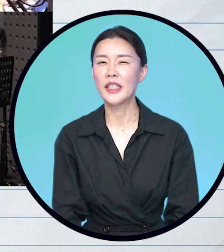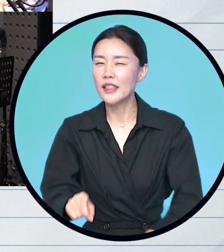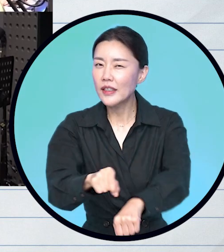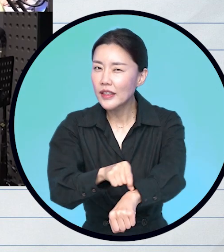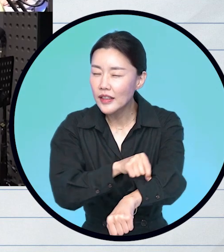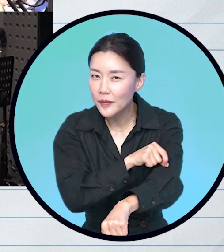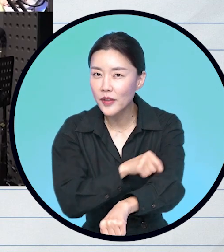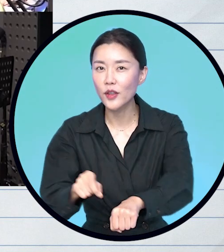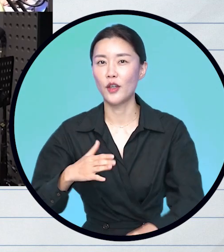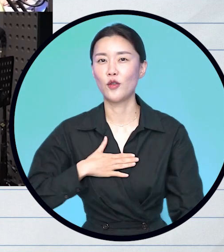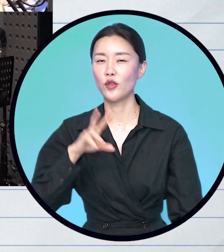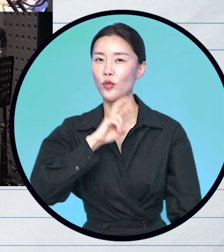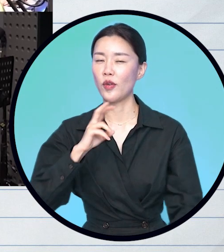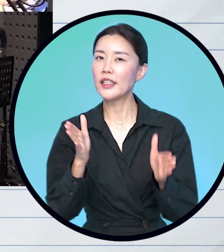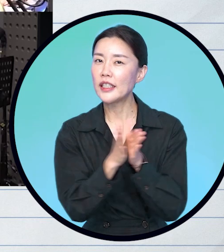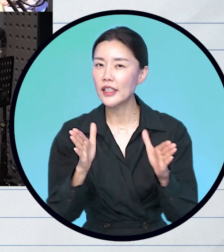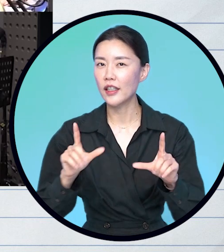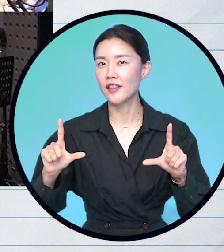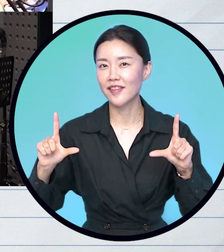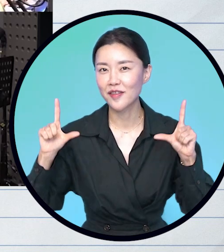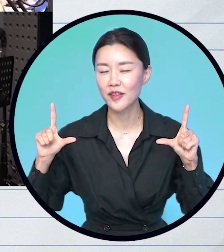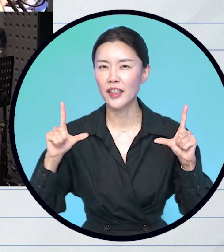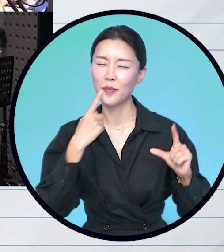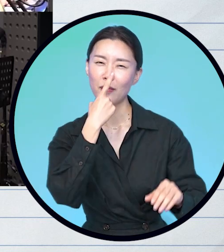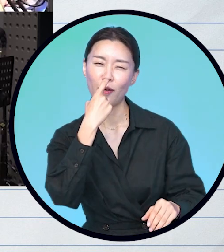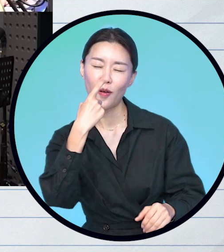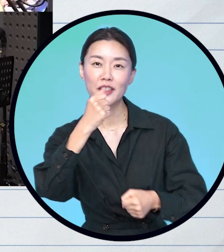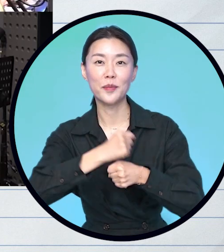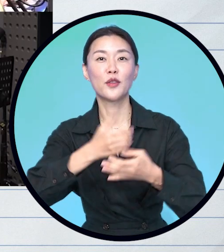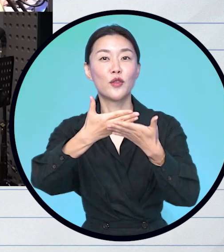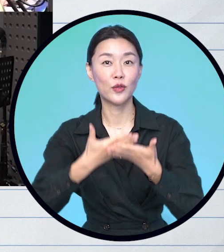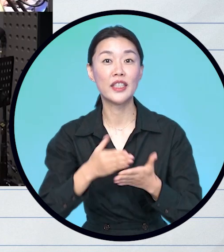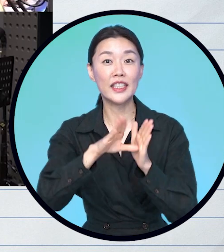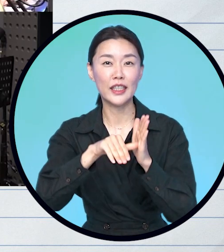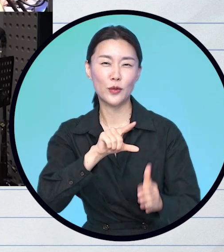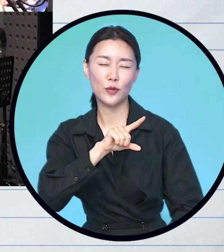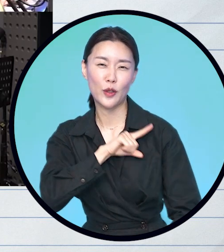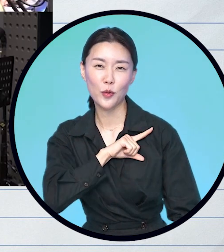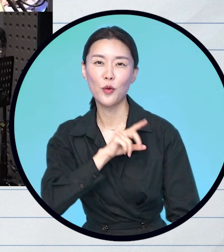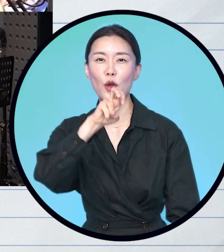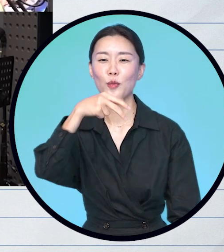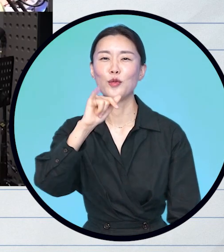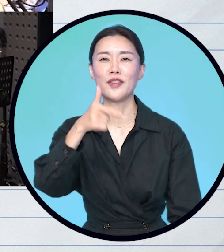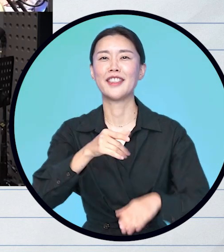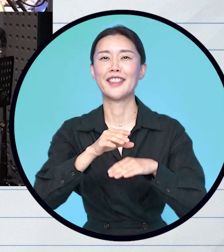스페셜한 저희 컴백 무대, 너무나 멋진 무대 만들어 주신 우리 최고 이 시대 최고의 음악 방송 뮤직뱅.